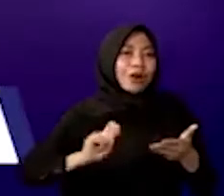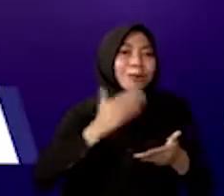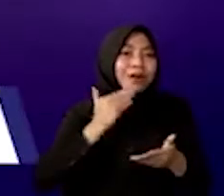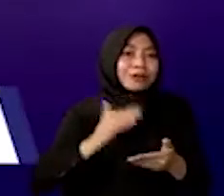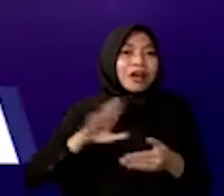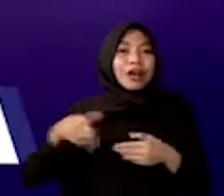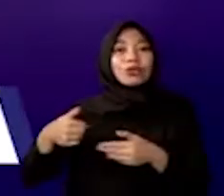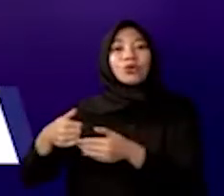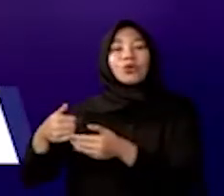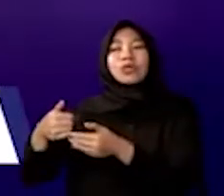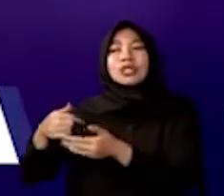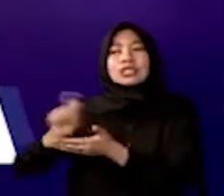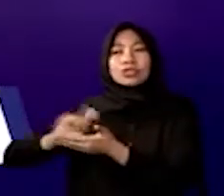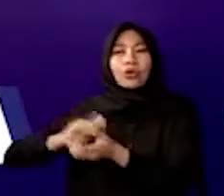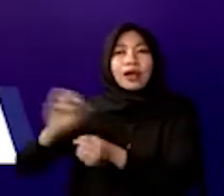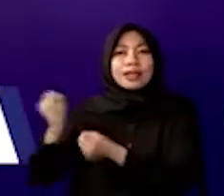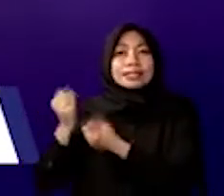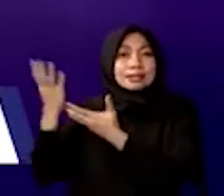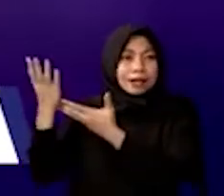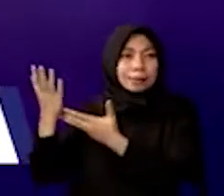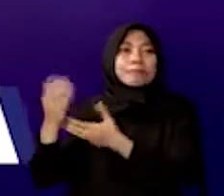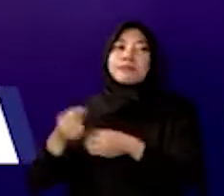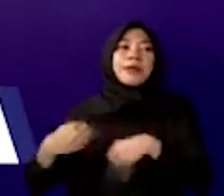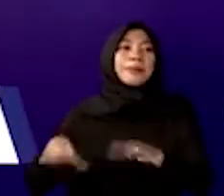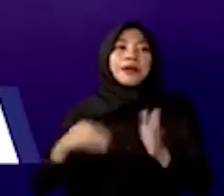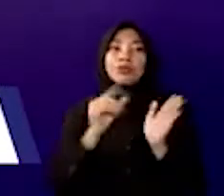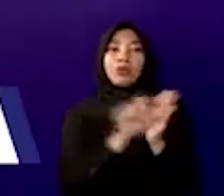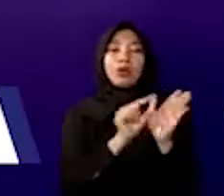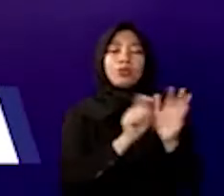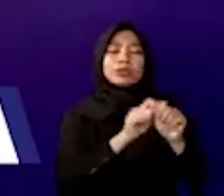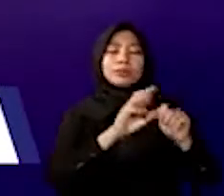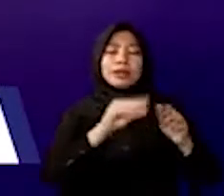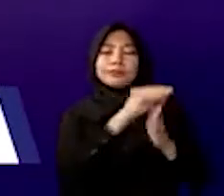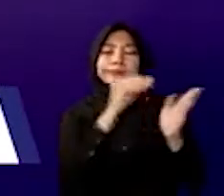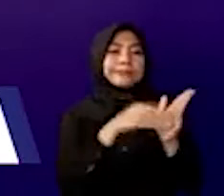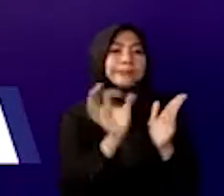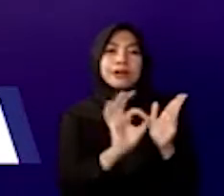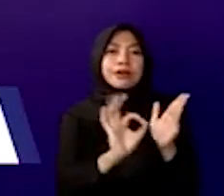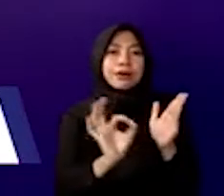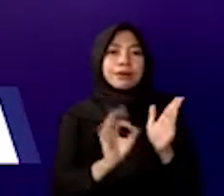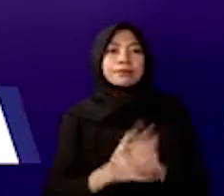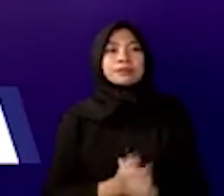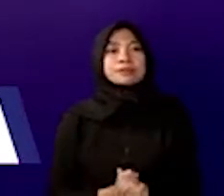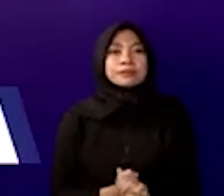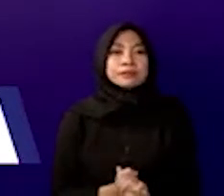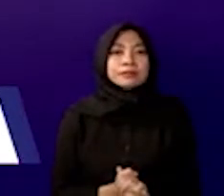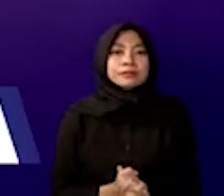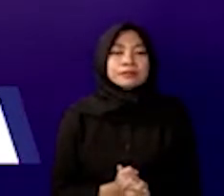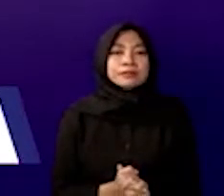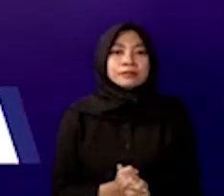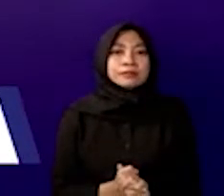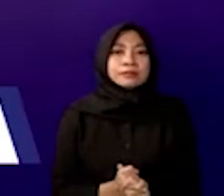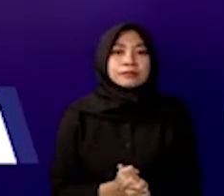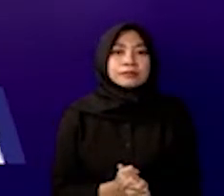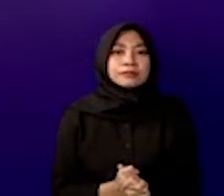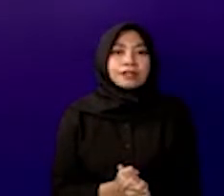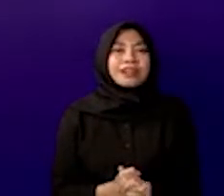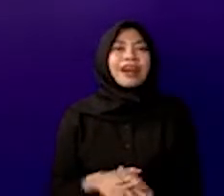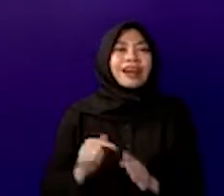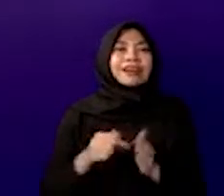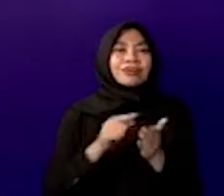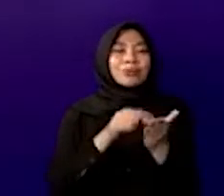tidak ada yang dirubah karena itu tidak diatur di dalam undang-undang Cipta kerja nah ini juga beberapa yang di